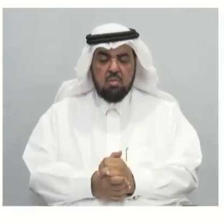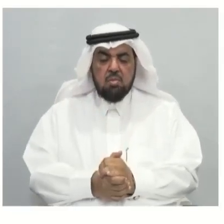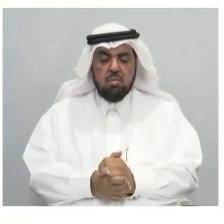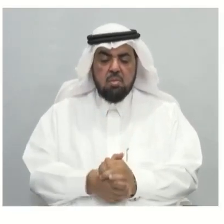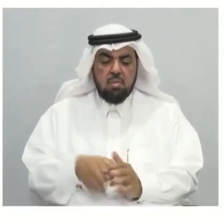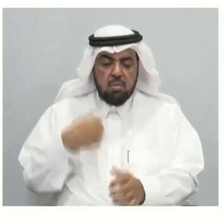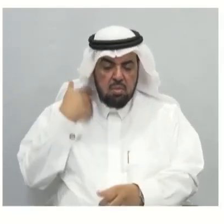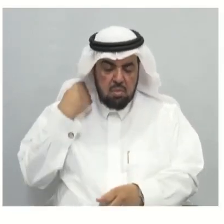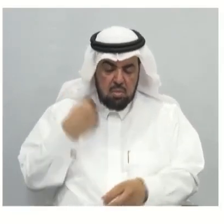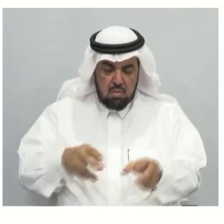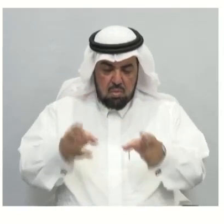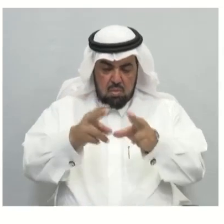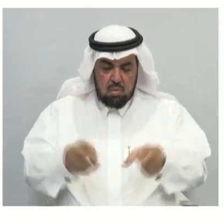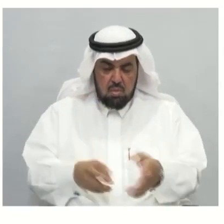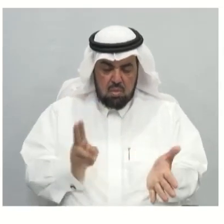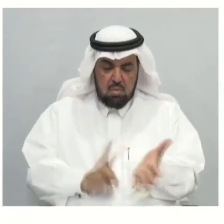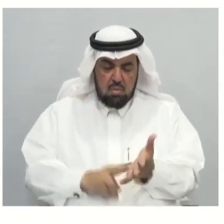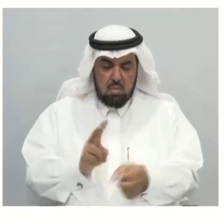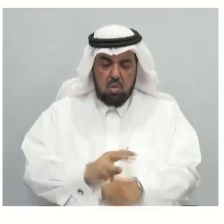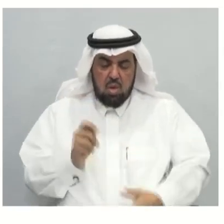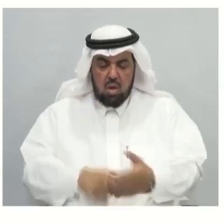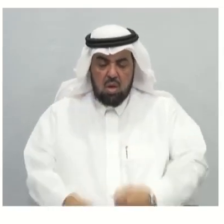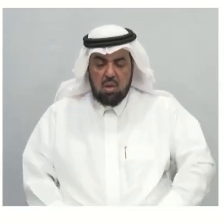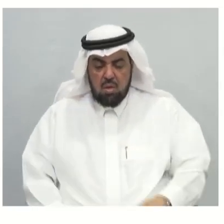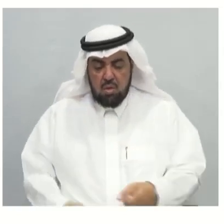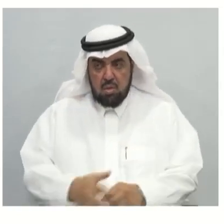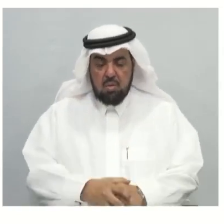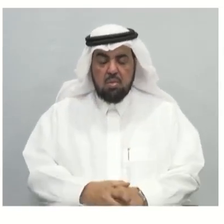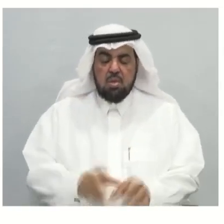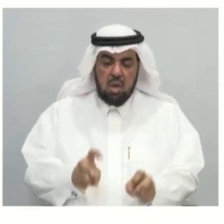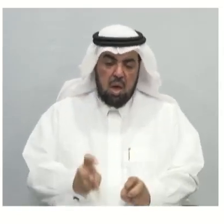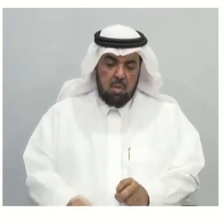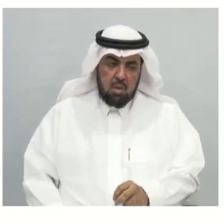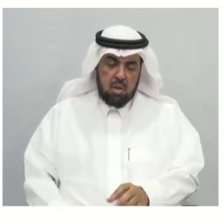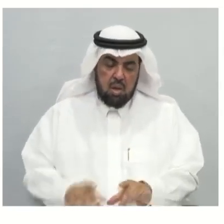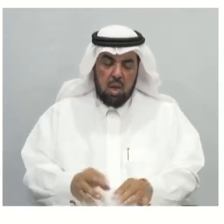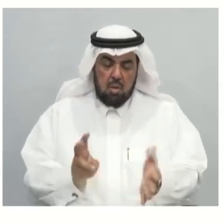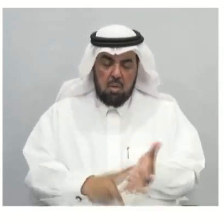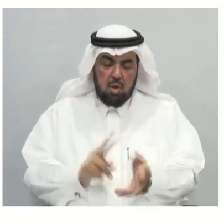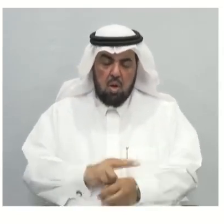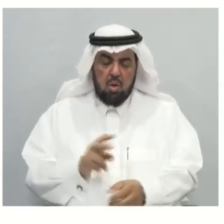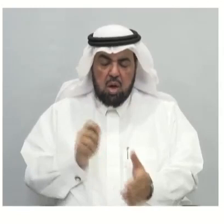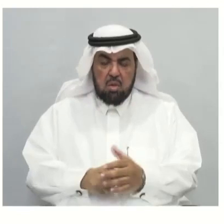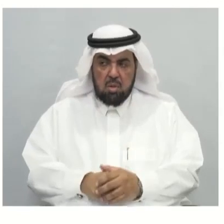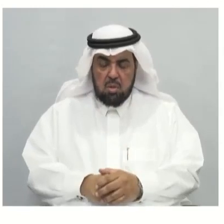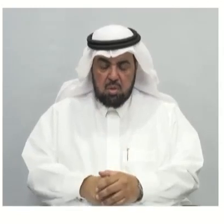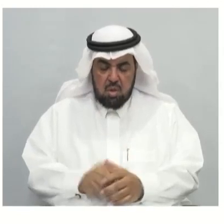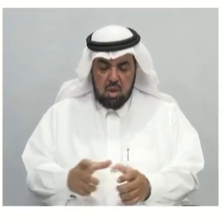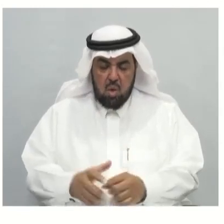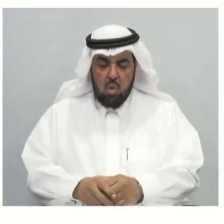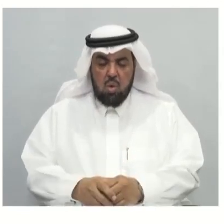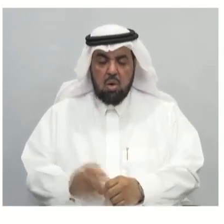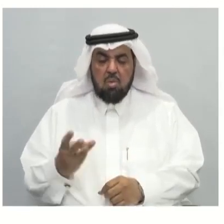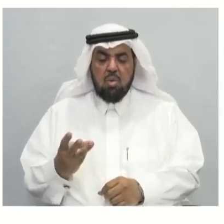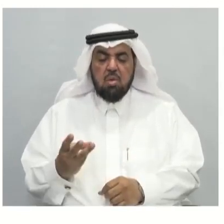التقرير هيكله البريد الالكتروني الرسمي هنالك هيكله ثابته لكتابه البريد الالكتروني الرسمي بحيث يتكون من